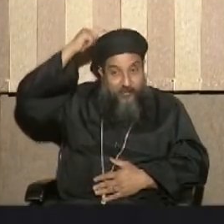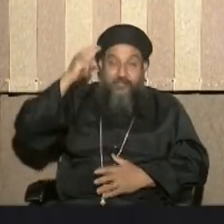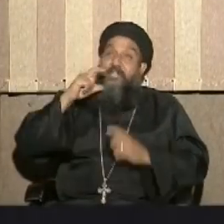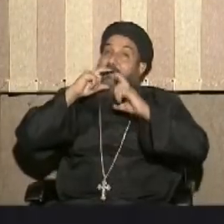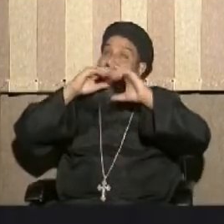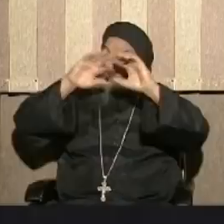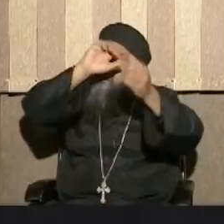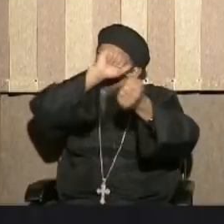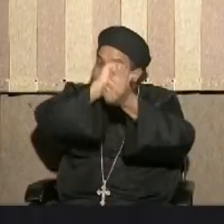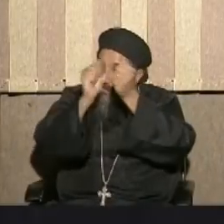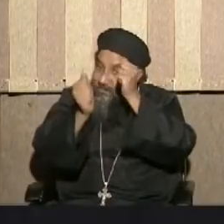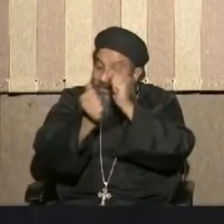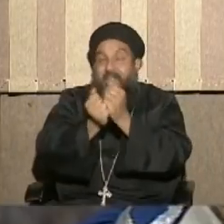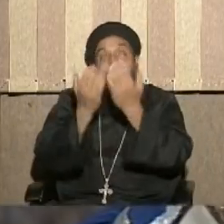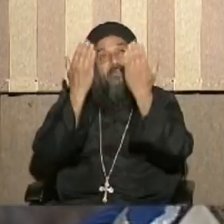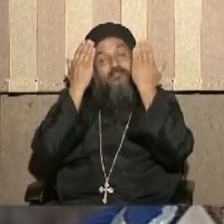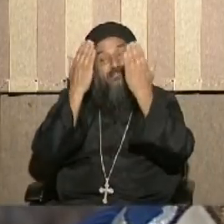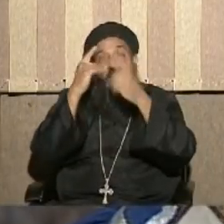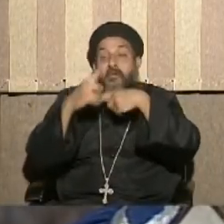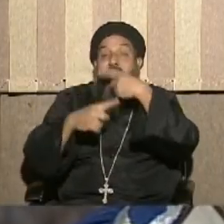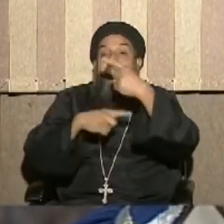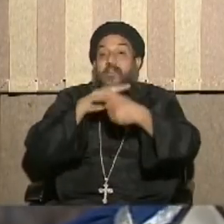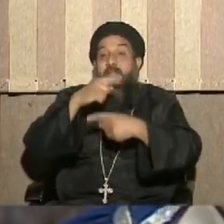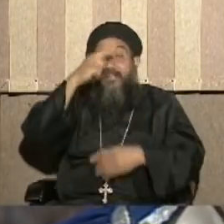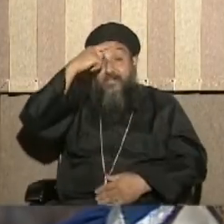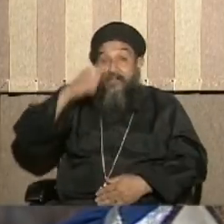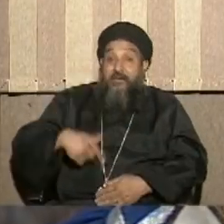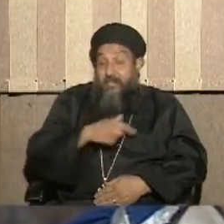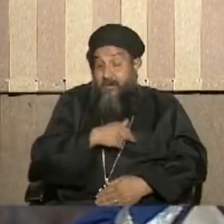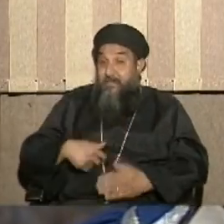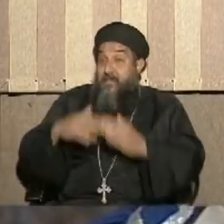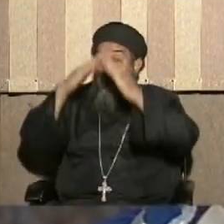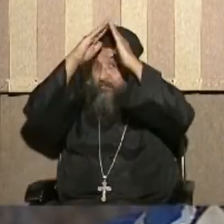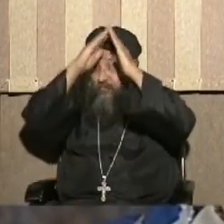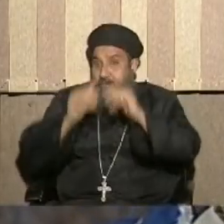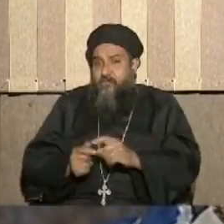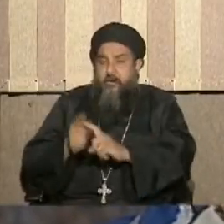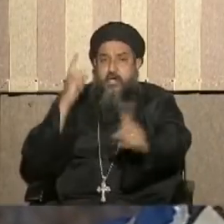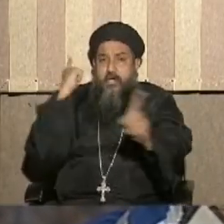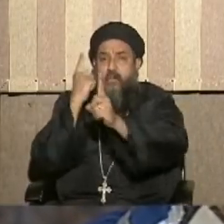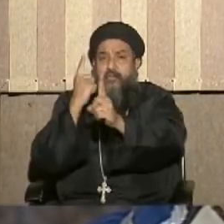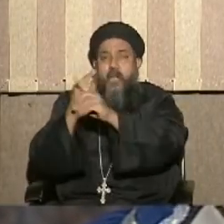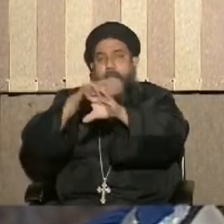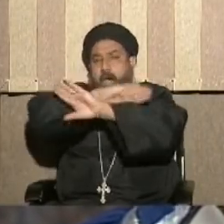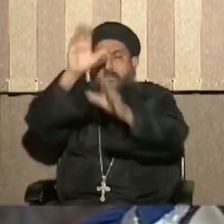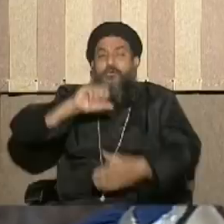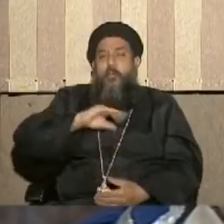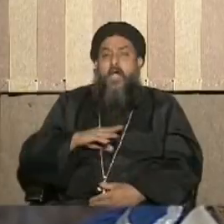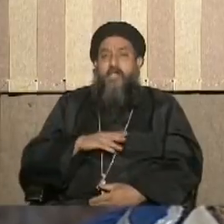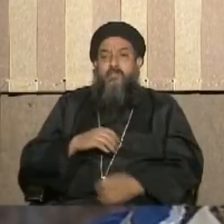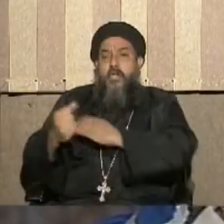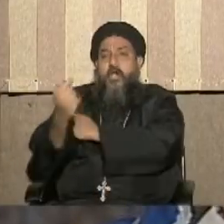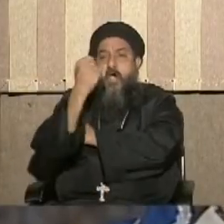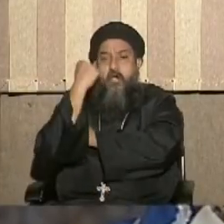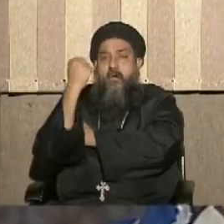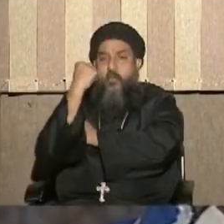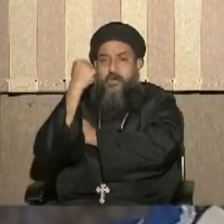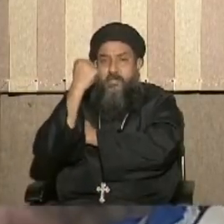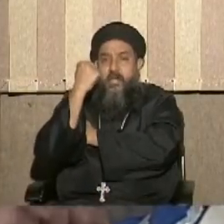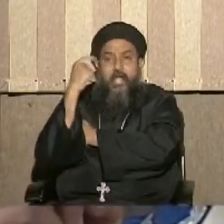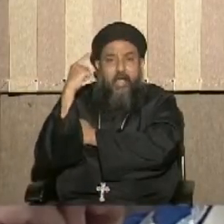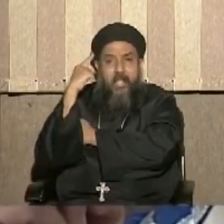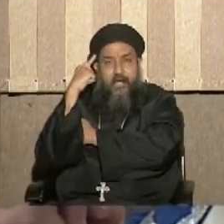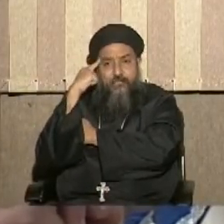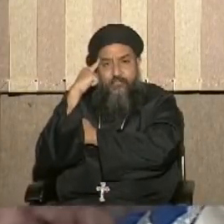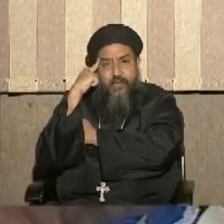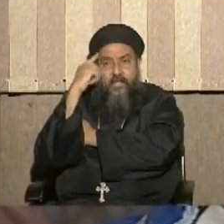التسبيح والصلوات ليل نهار. الكنيسة في مصر تقدر تقف قدام أي انحراف، وقوتها تغلب أي